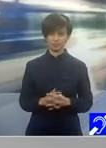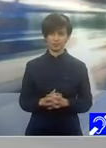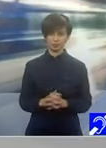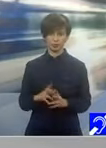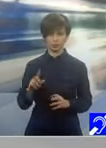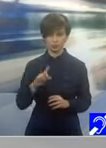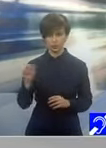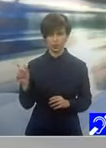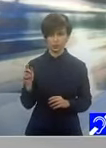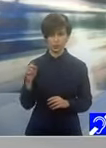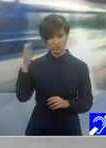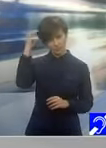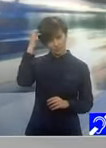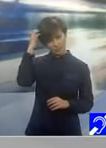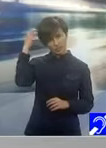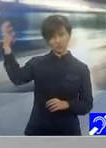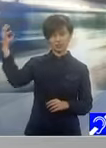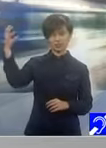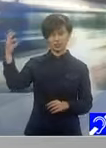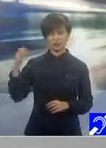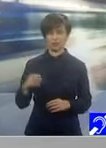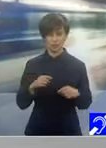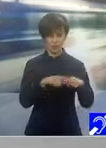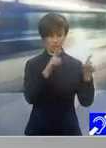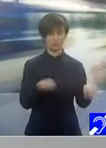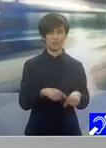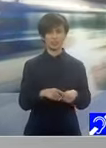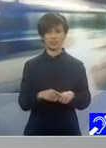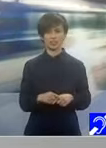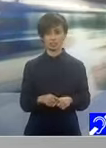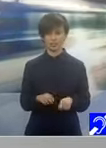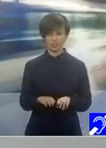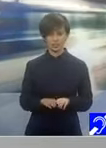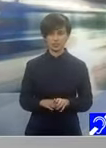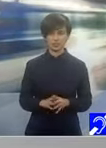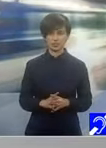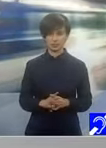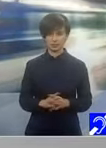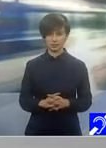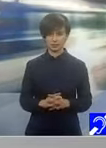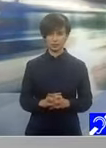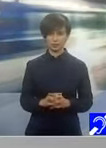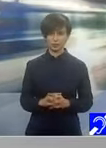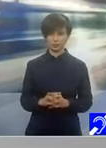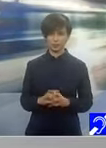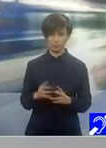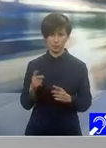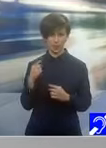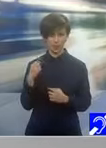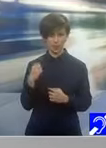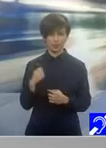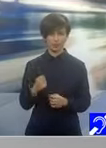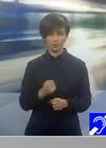costat puțin, a costat chiar 15.000 de lei, a costat strict proiectul. Apoi au fost alte studii care s-au făcut,